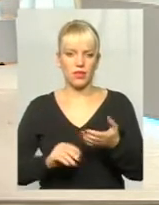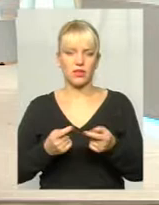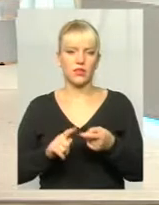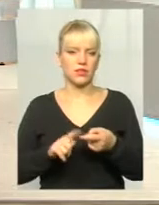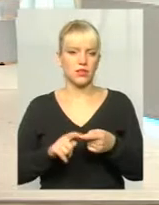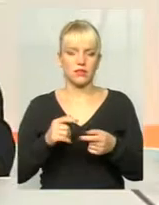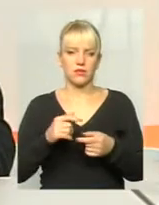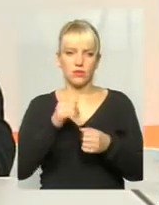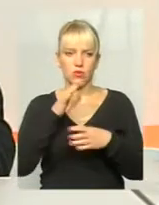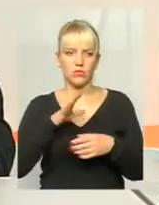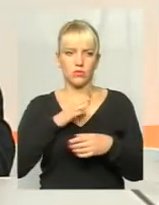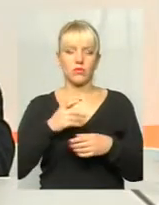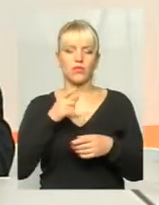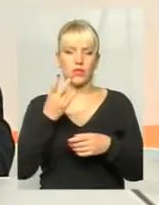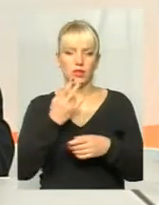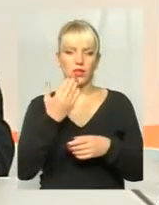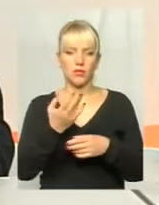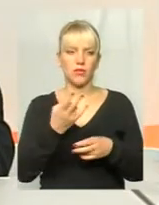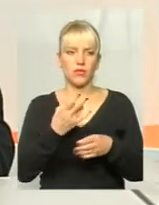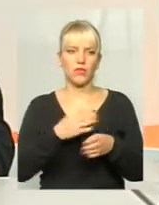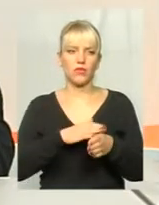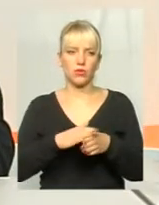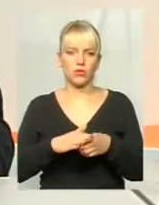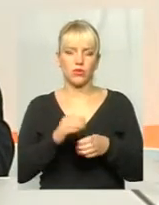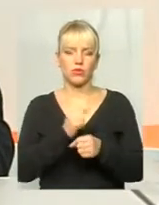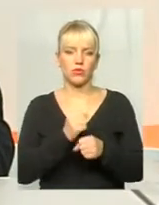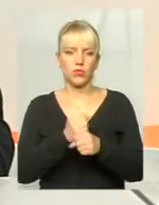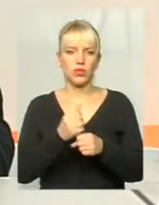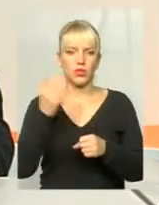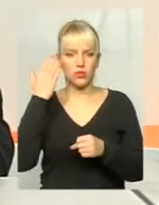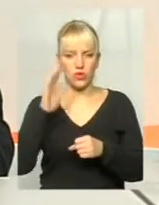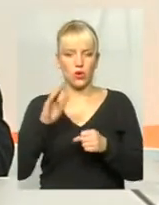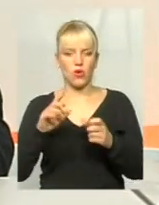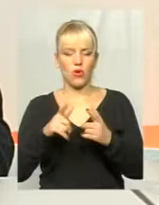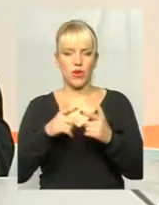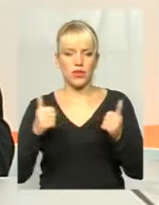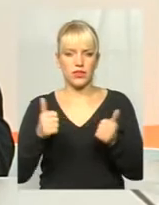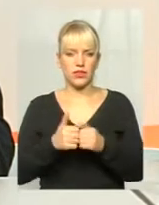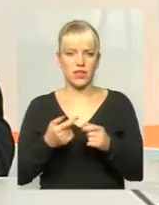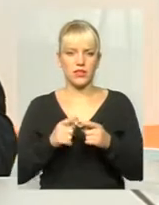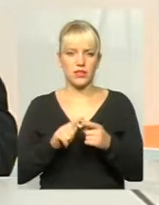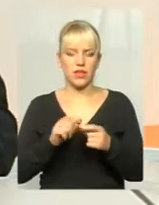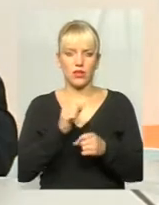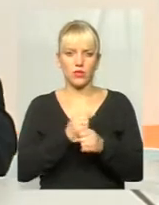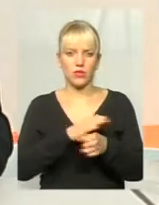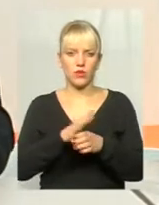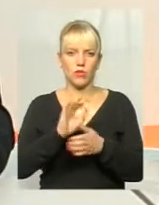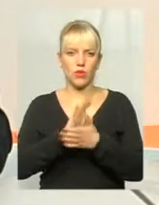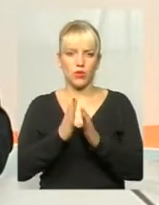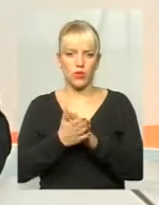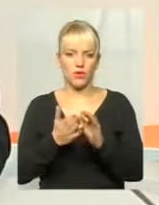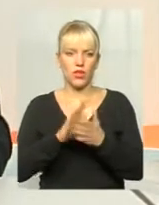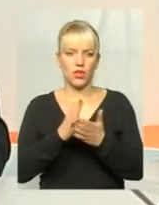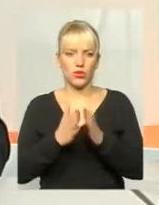це. Виконують роботи сторонні організації. Робота ця виконується по договору. Договір в багатоповерхівках, як правило,